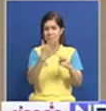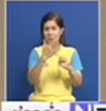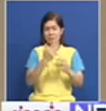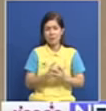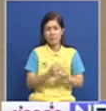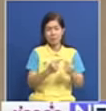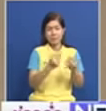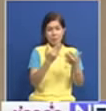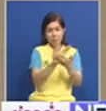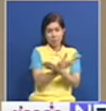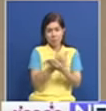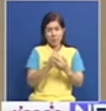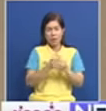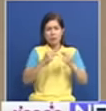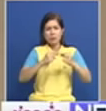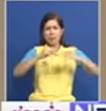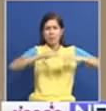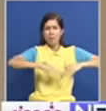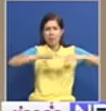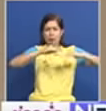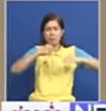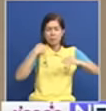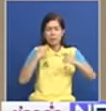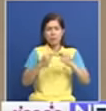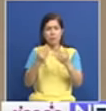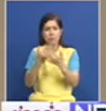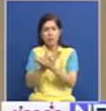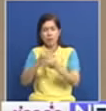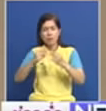สะพานสมเด็จพระปิ่นเกล้าเป็นสะพานพระราม8แท